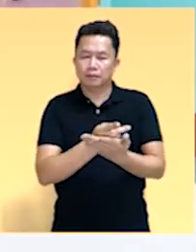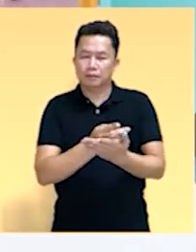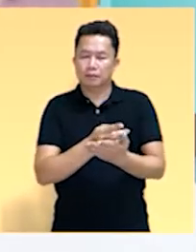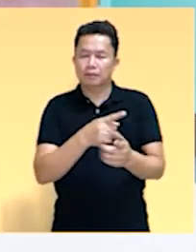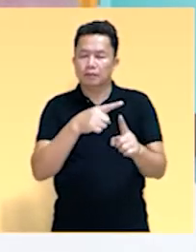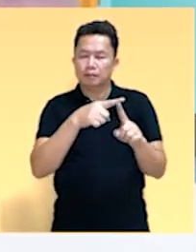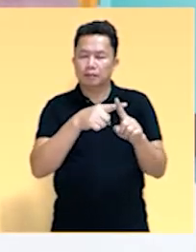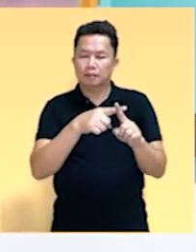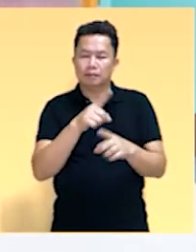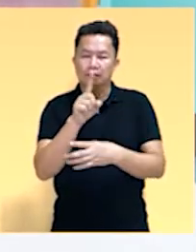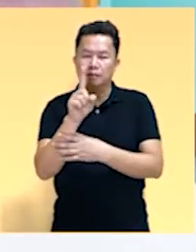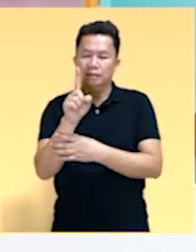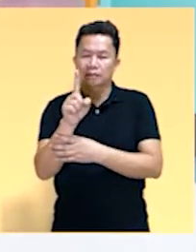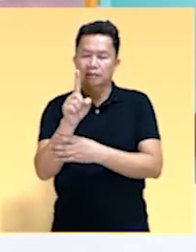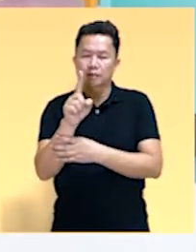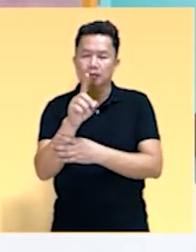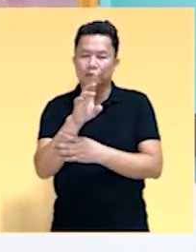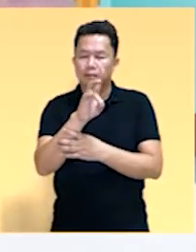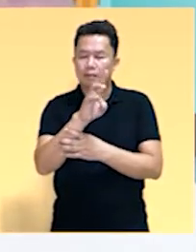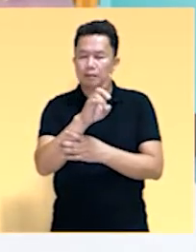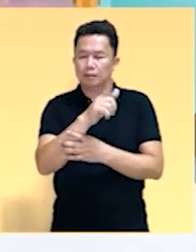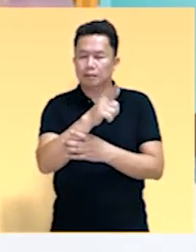815 pesos plus